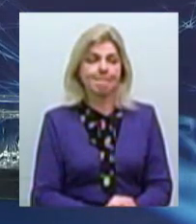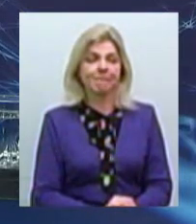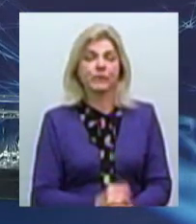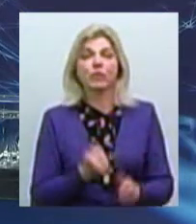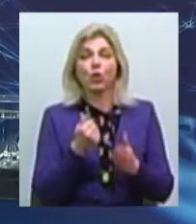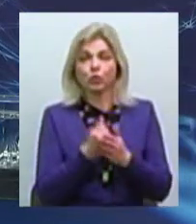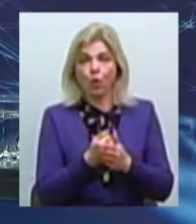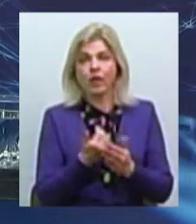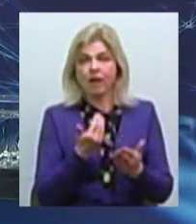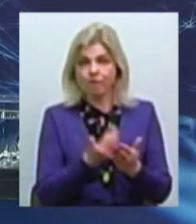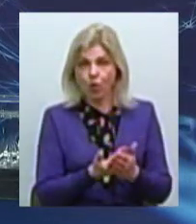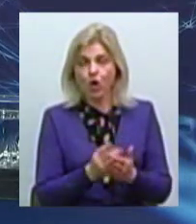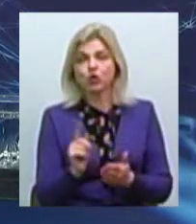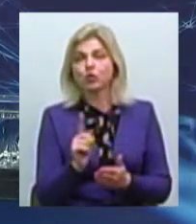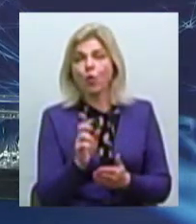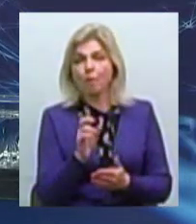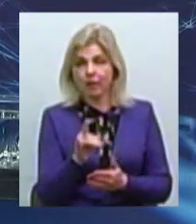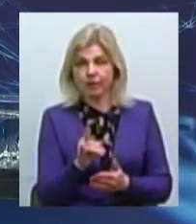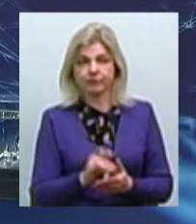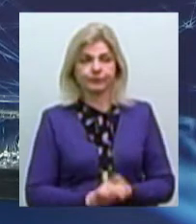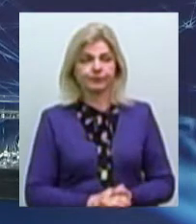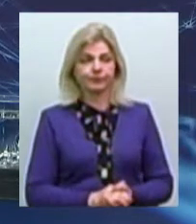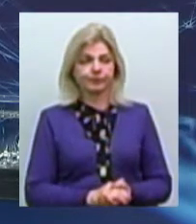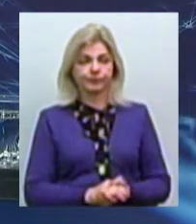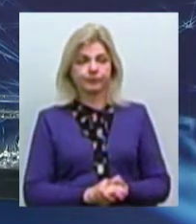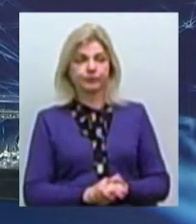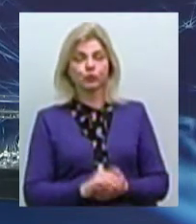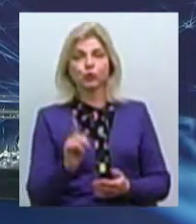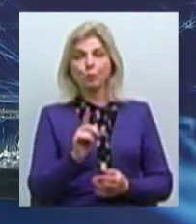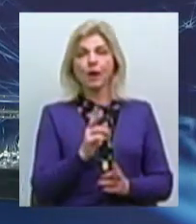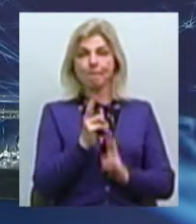него для того чтобы переоформить